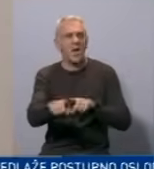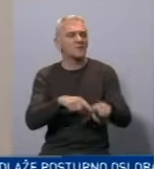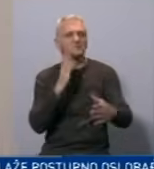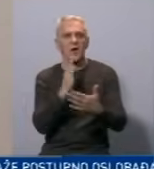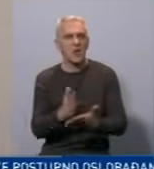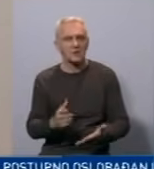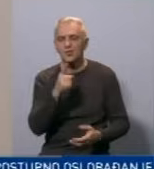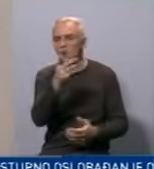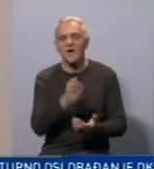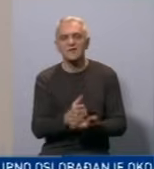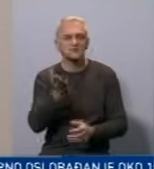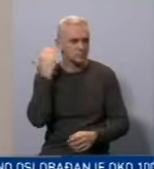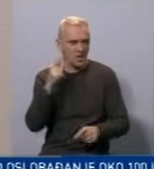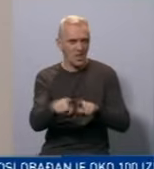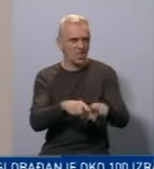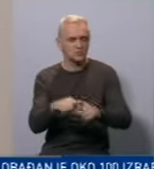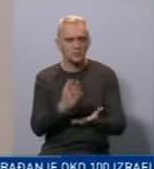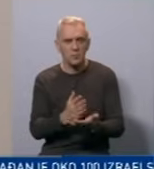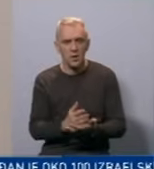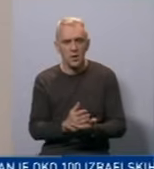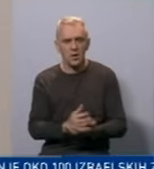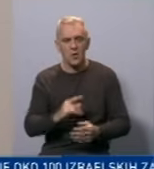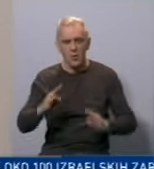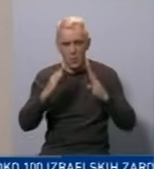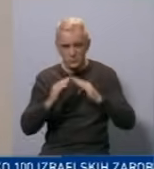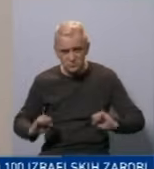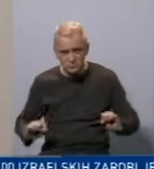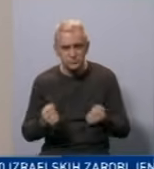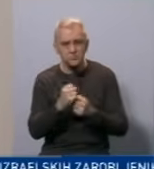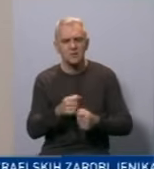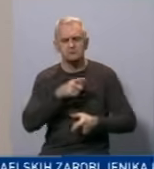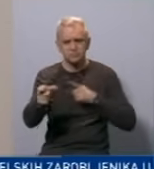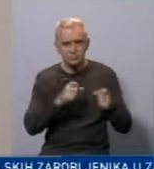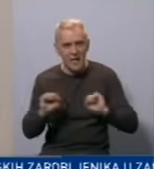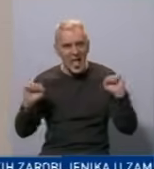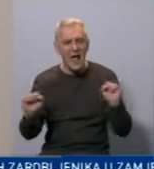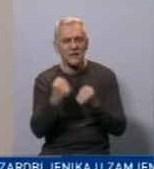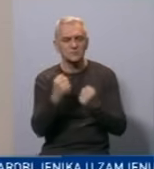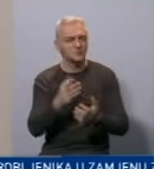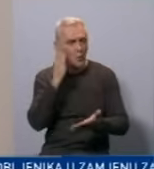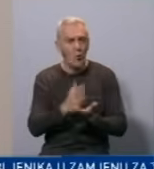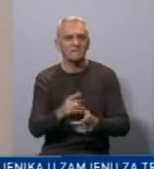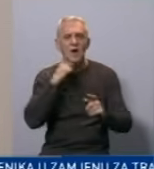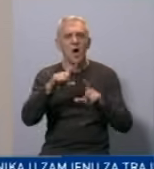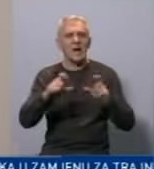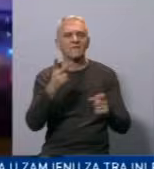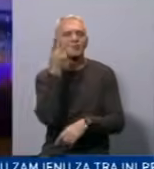metode, to se već dešavalo. Već su raznosili kuće, organizovali pucnjave i eksplozije i uvijek krivili